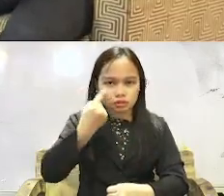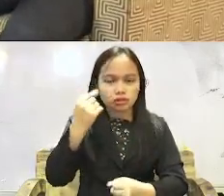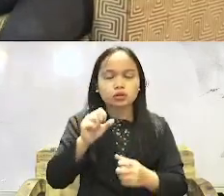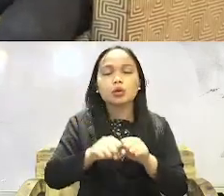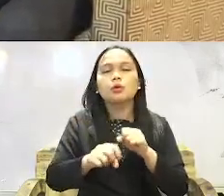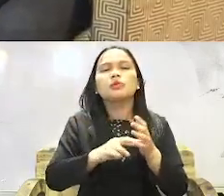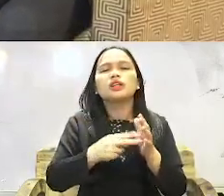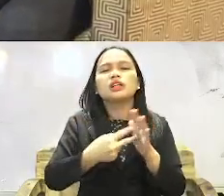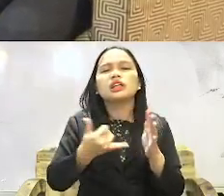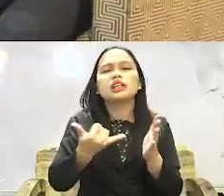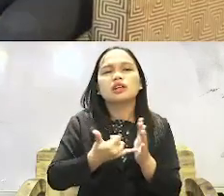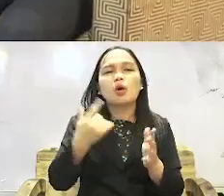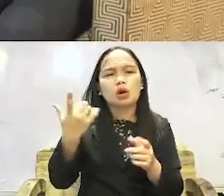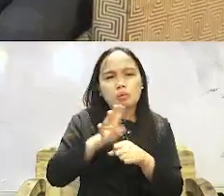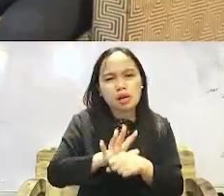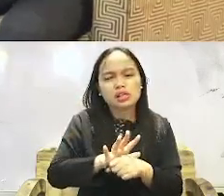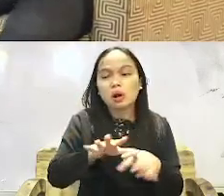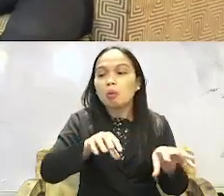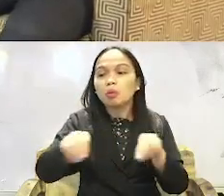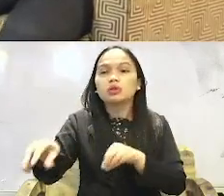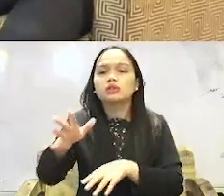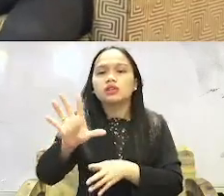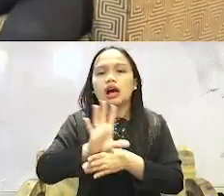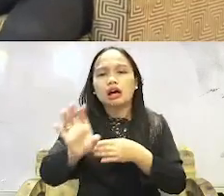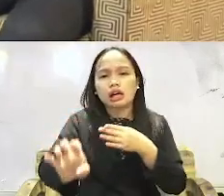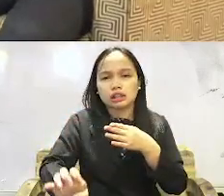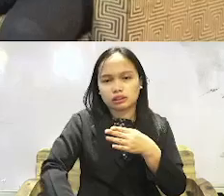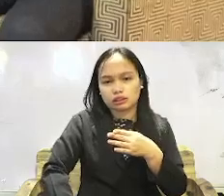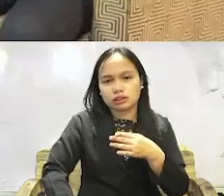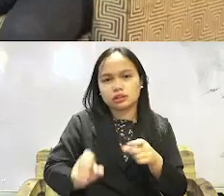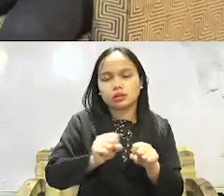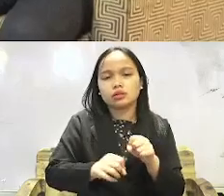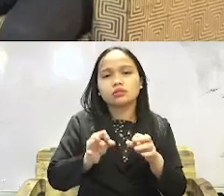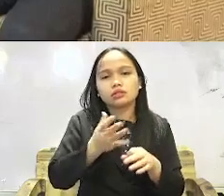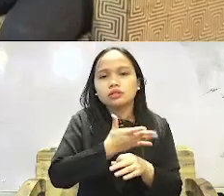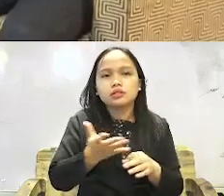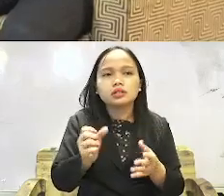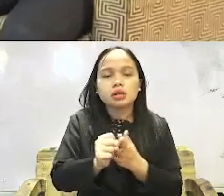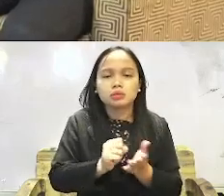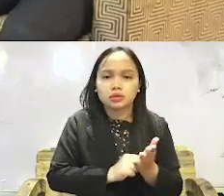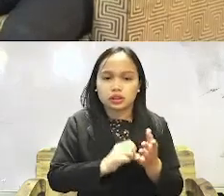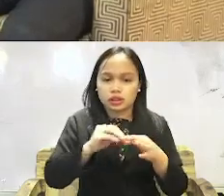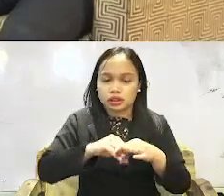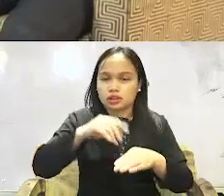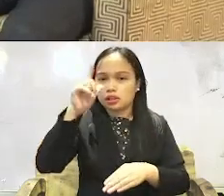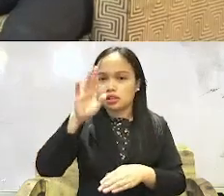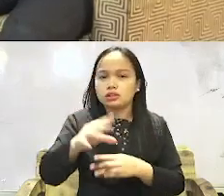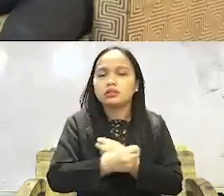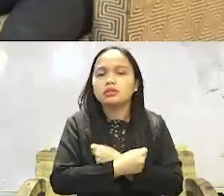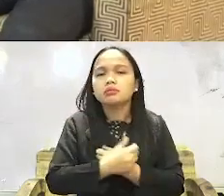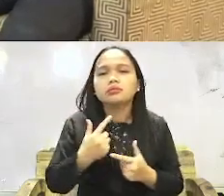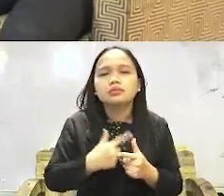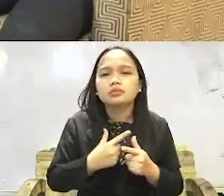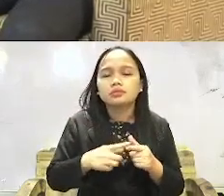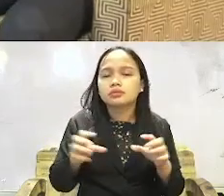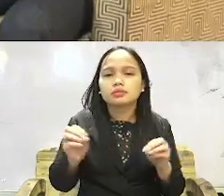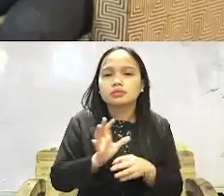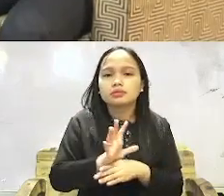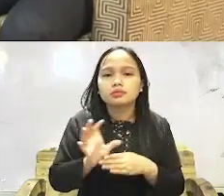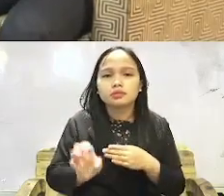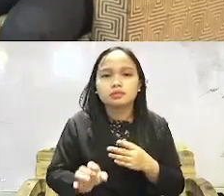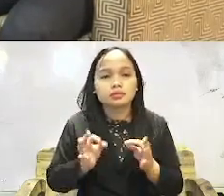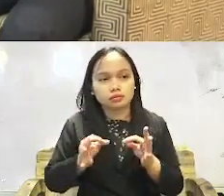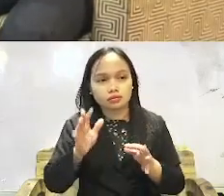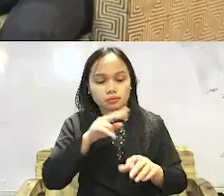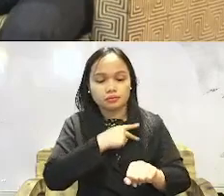ka lang sa dead end mo. Pero kung subject ka ng pagmamahal ng Diyos, wala kang dead end. Kasi kung ang power